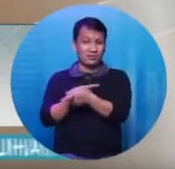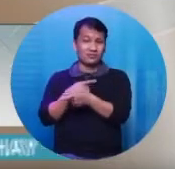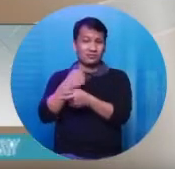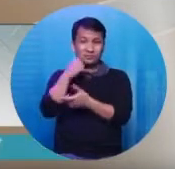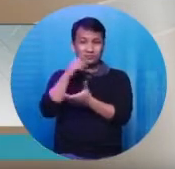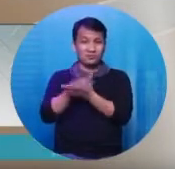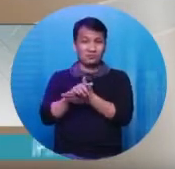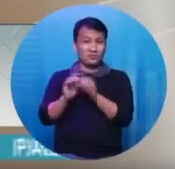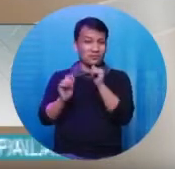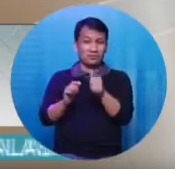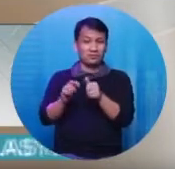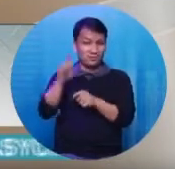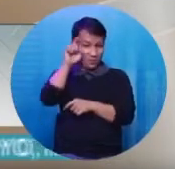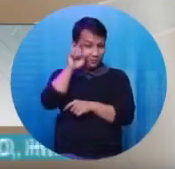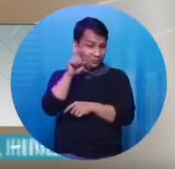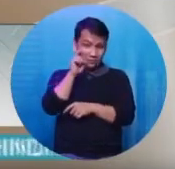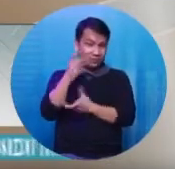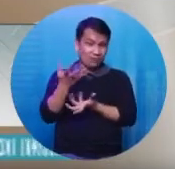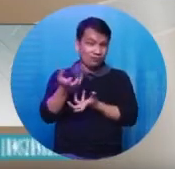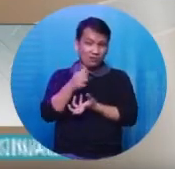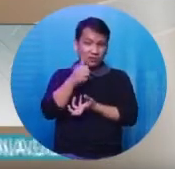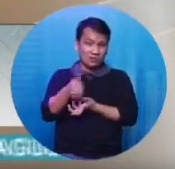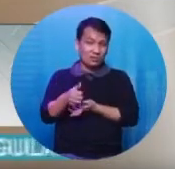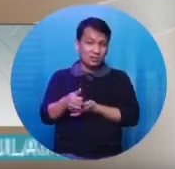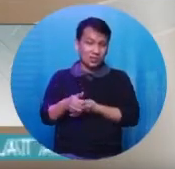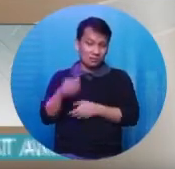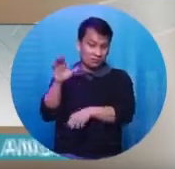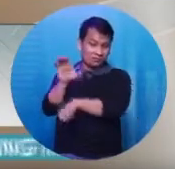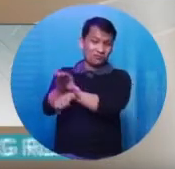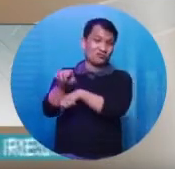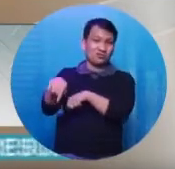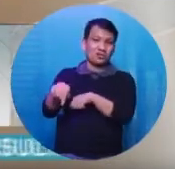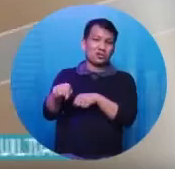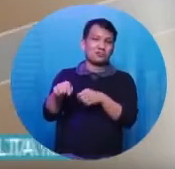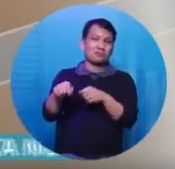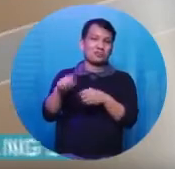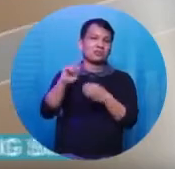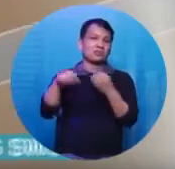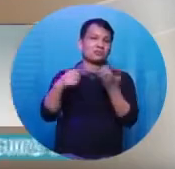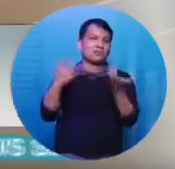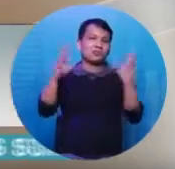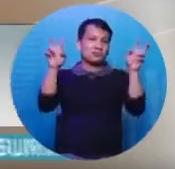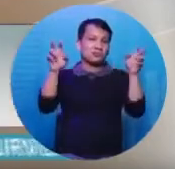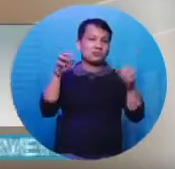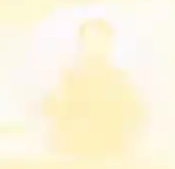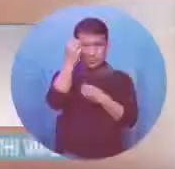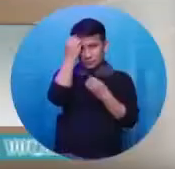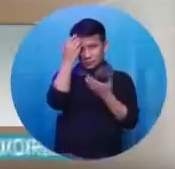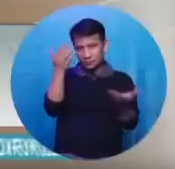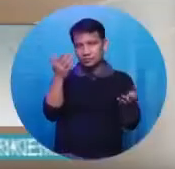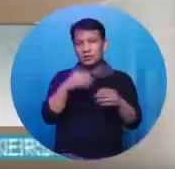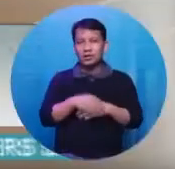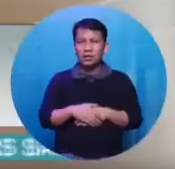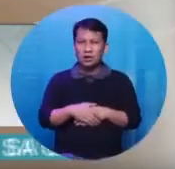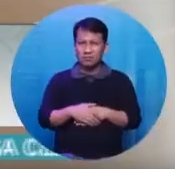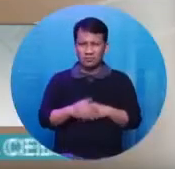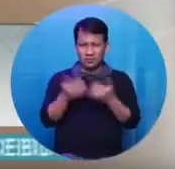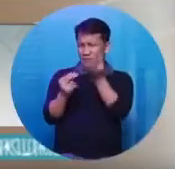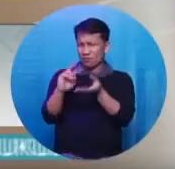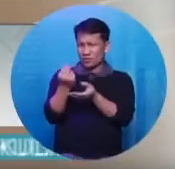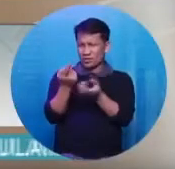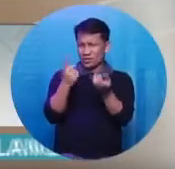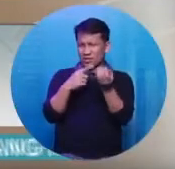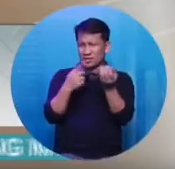na makipagtalik sa inyo at pinilit nyo, that is rape. FYI. Kailan po nangyari ito,